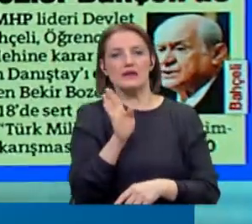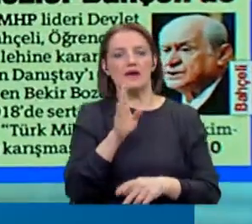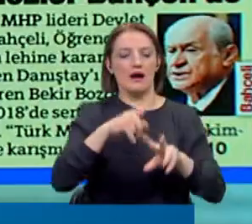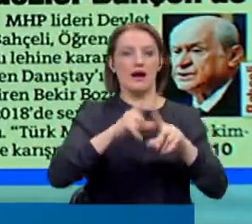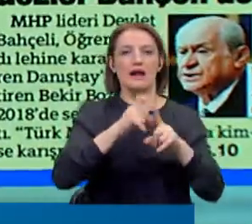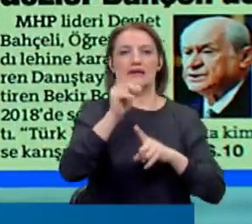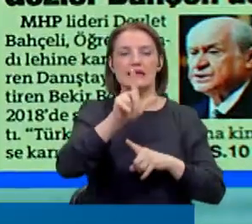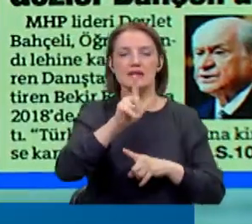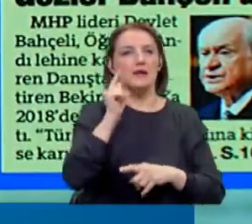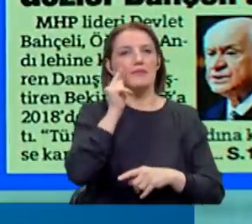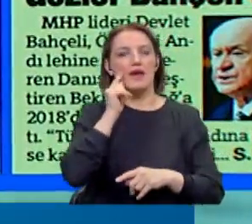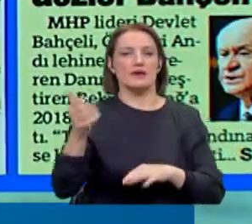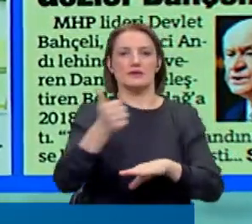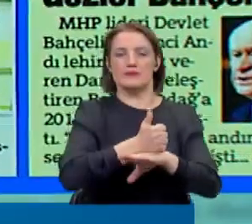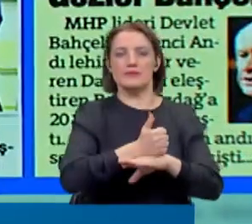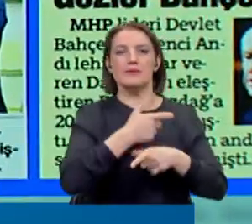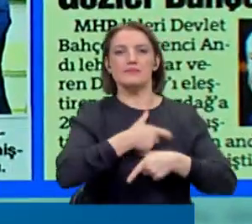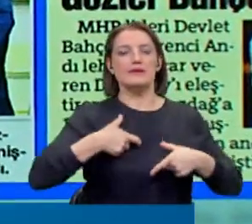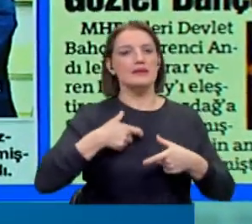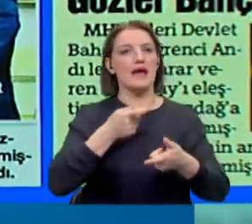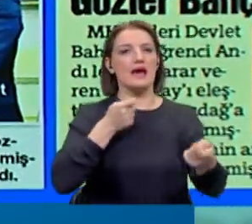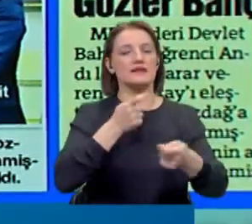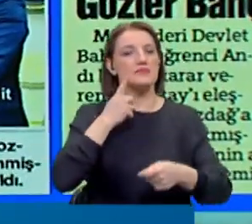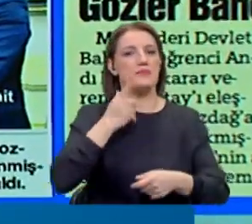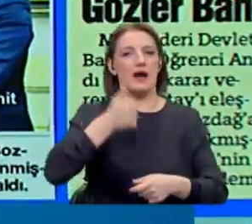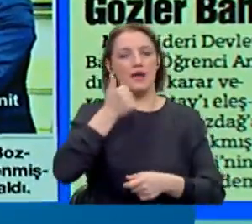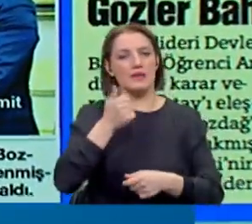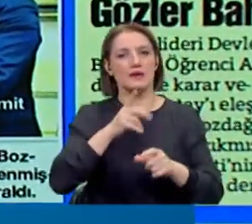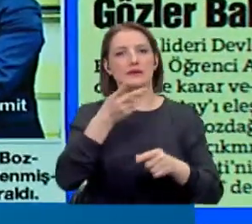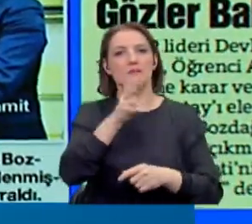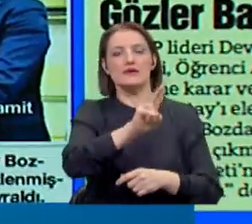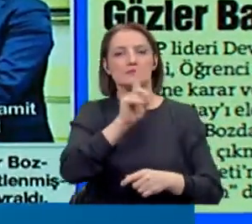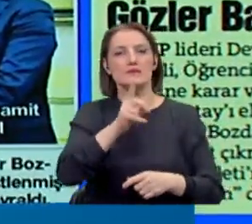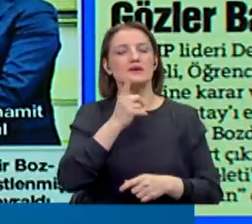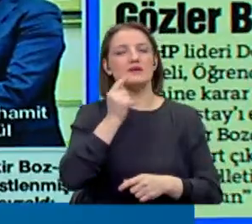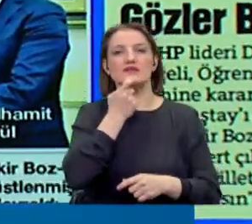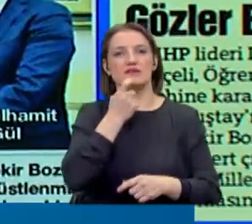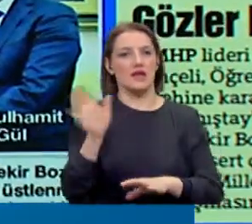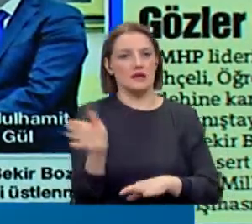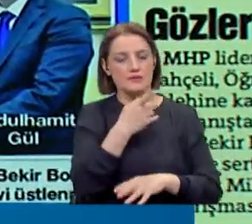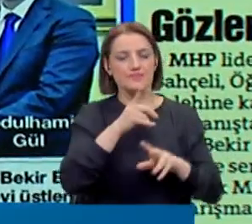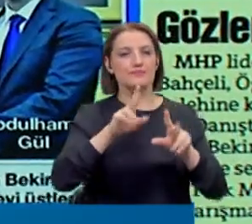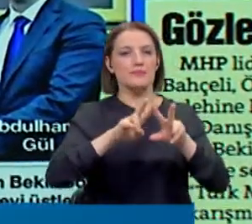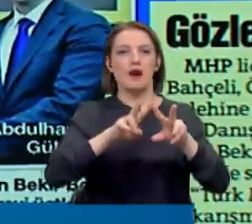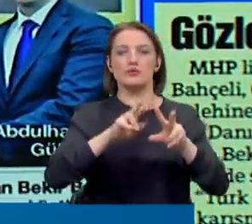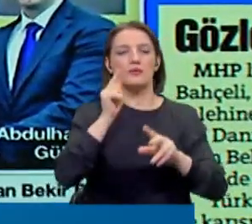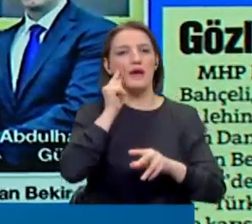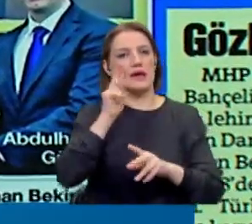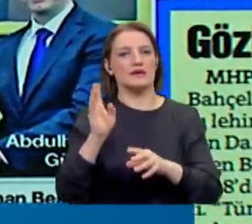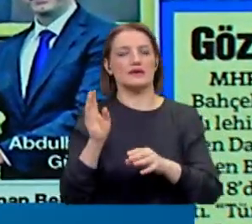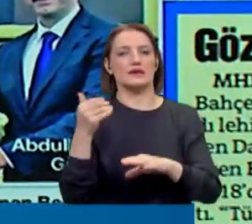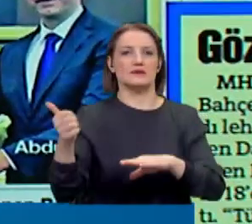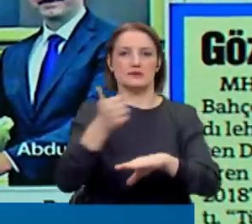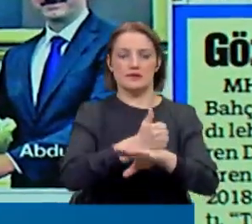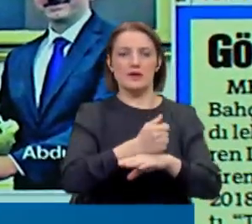adet karaismailoğlu geldiği Milli Eğitim Bakanı Ziya Selçuk 2021'de gittiğini Mahmut Özer geldi adalet bakanı Abdülhamit